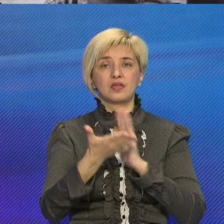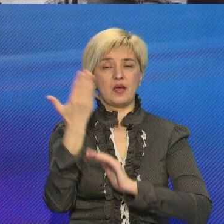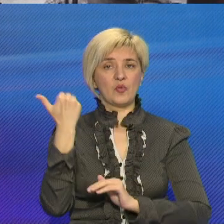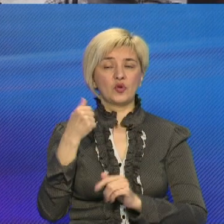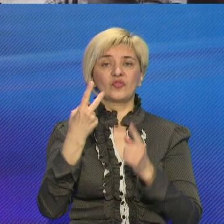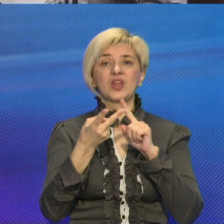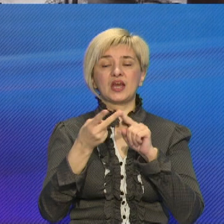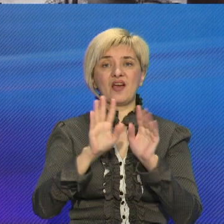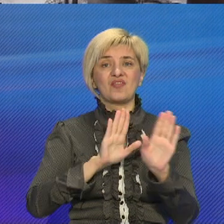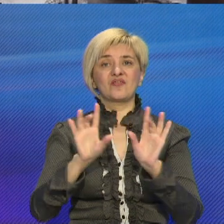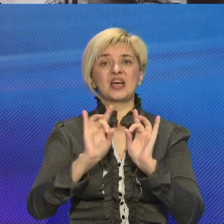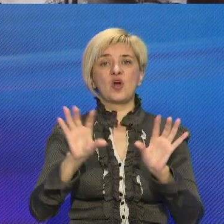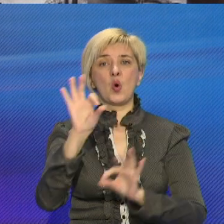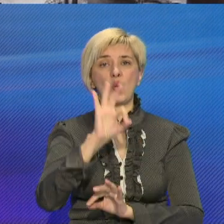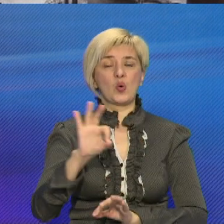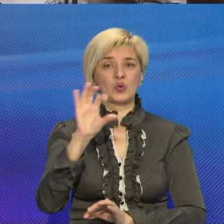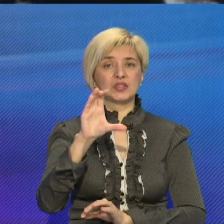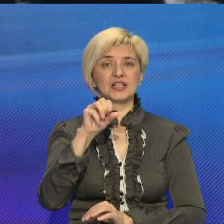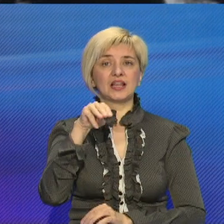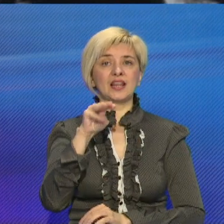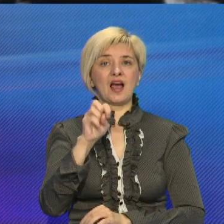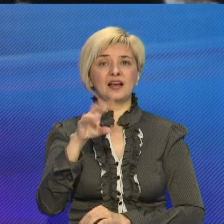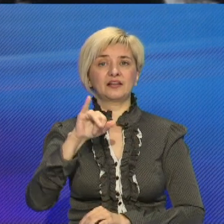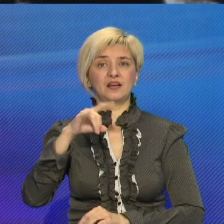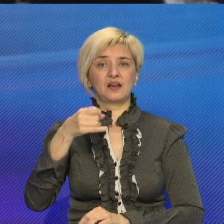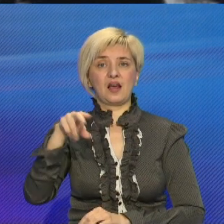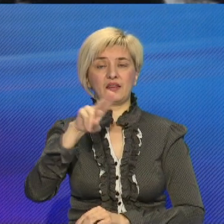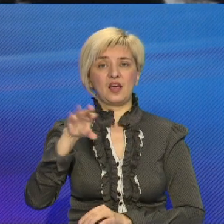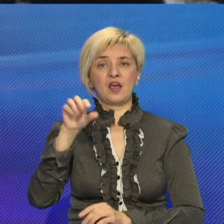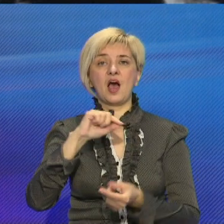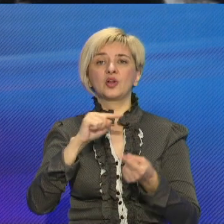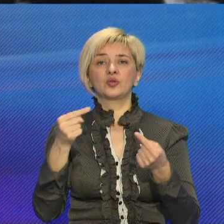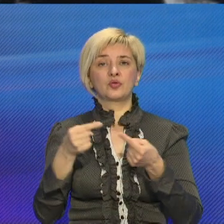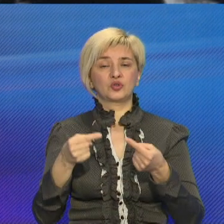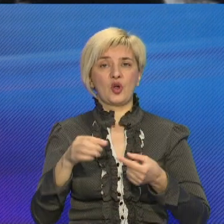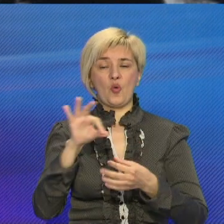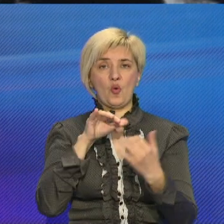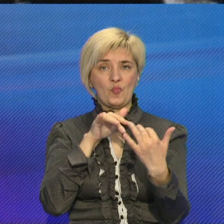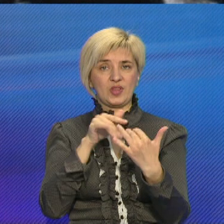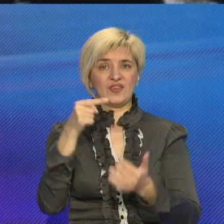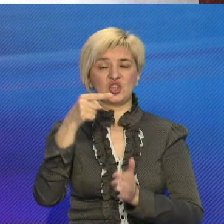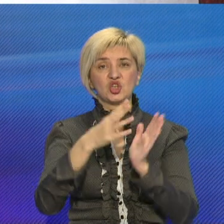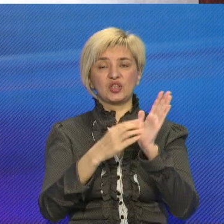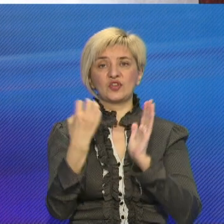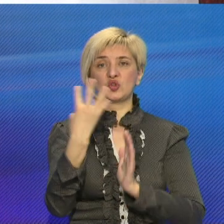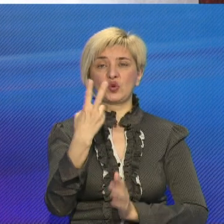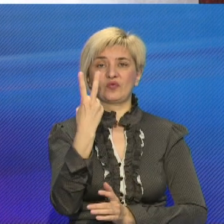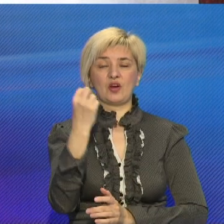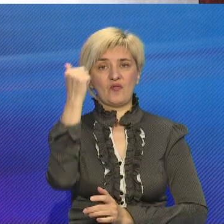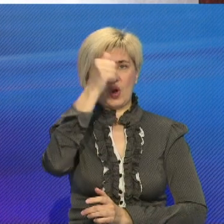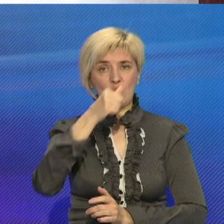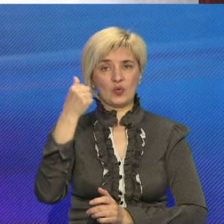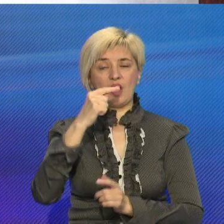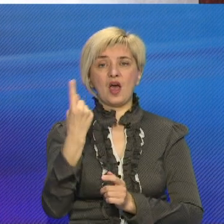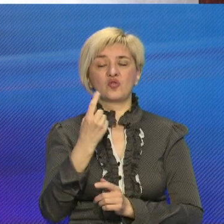вистава рассказывает про Сталинград, а докладней об Сталинградской битве 1942 года, одной из